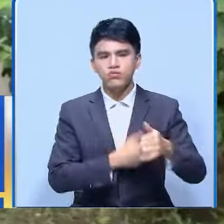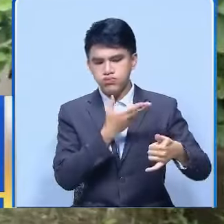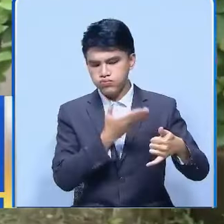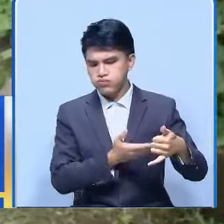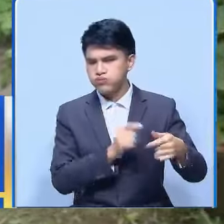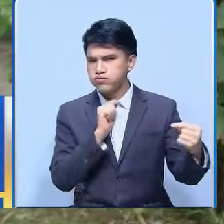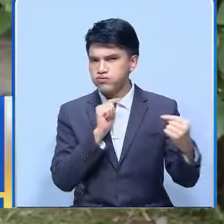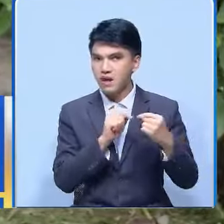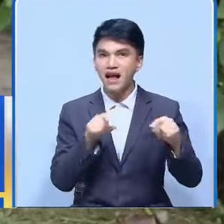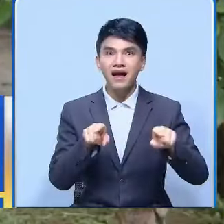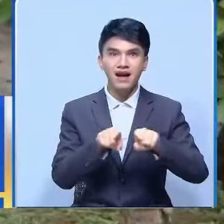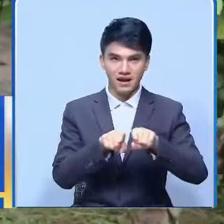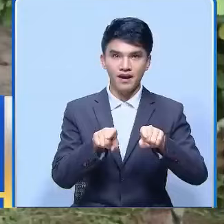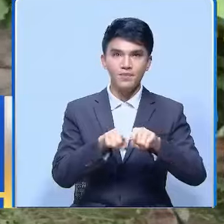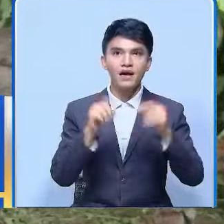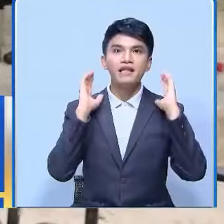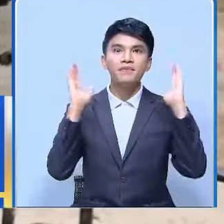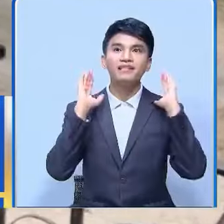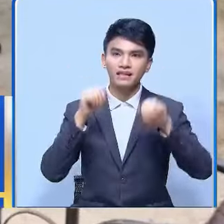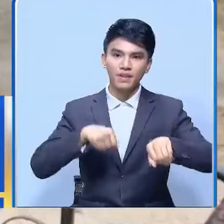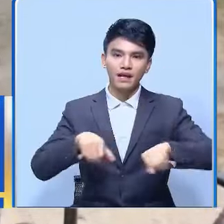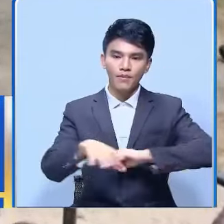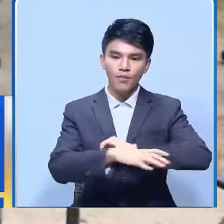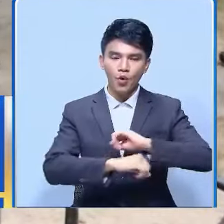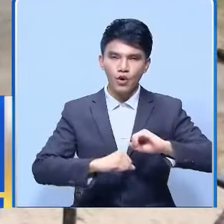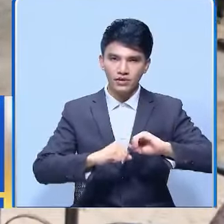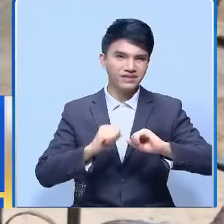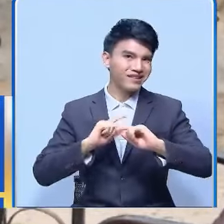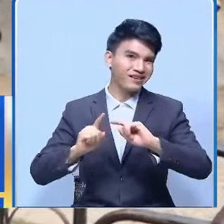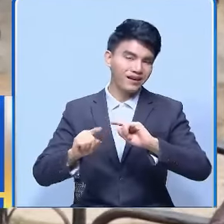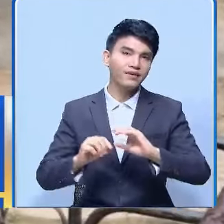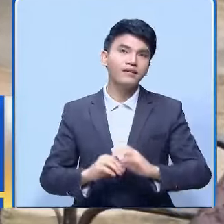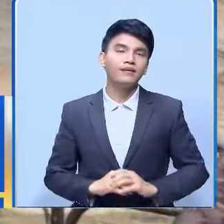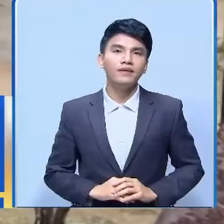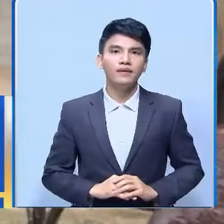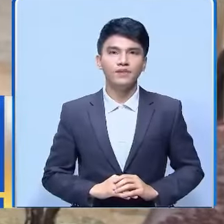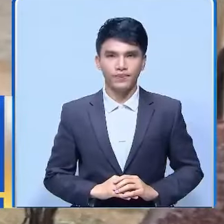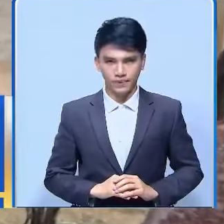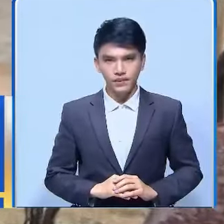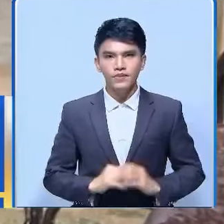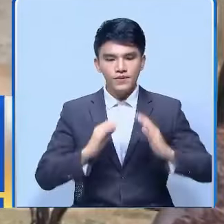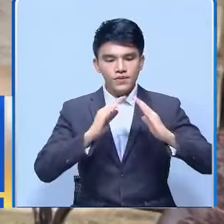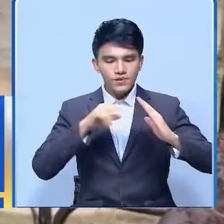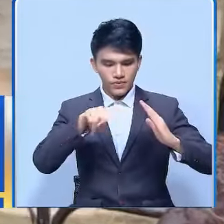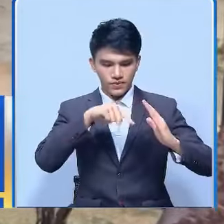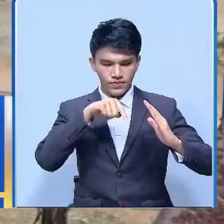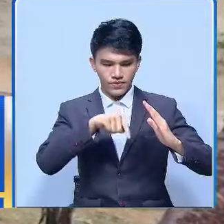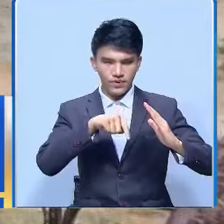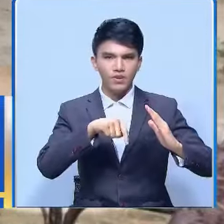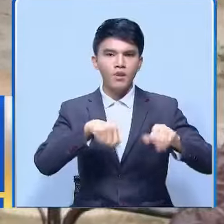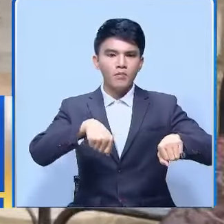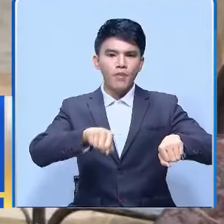แจ้งเบาะแสขโมยรถจักรยานยนต์ของชาวบ้านและก็ทรัพย์สินอื่นๆอีกหลายรายการนะครับพอไปถึงพบรถจักรยานยนต์สีน้ำเงินขาวสภ